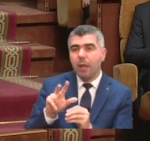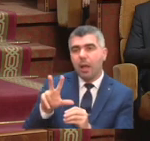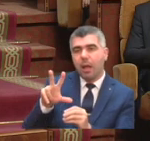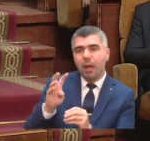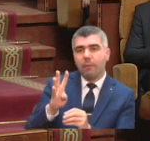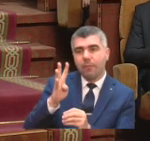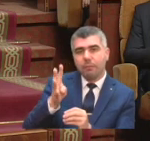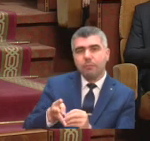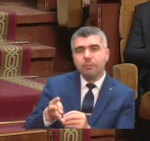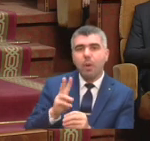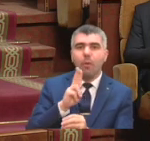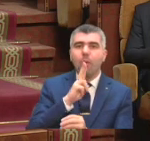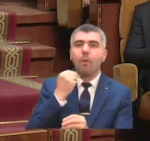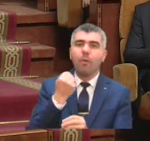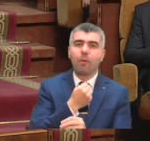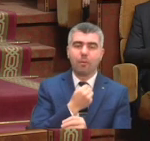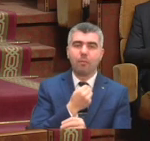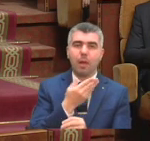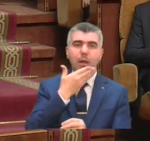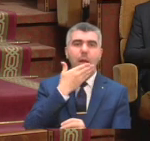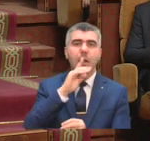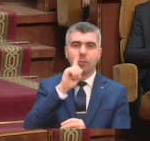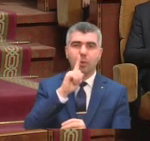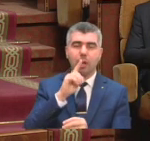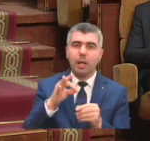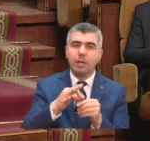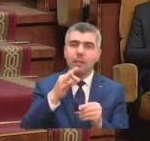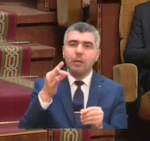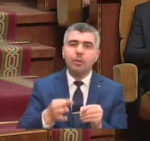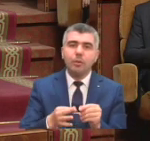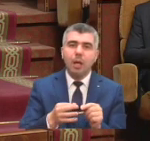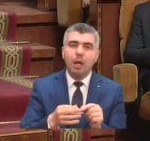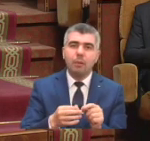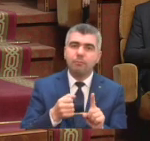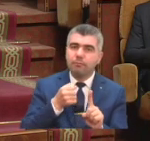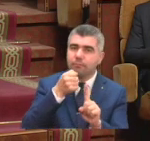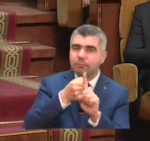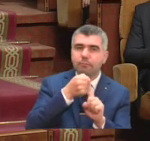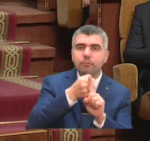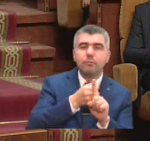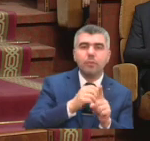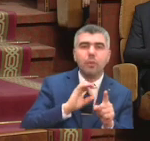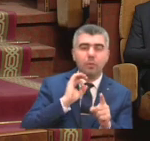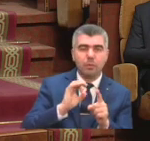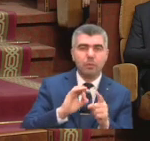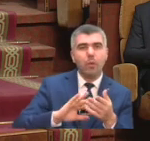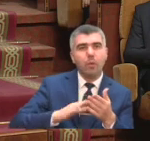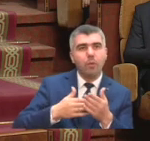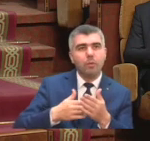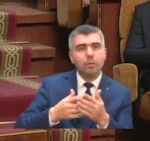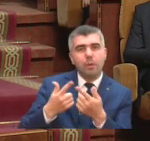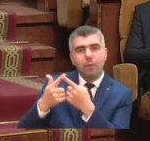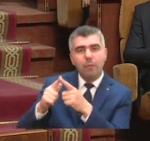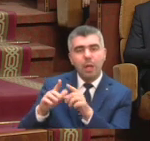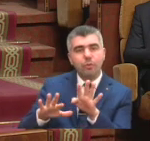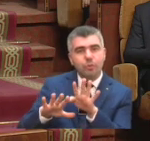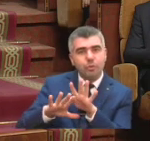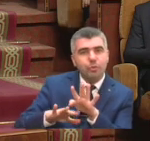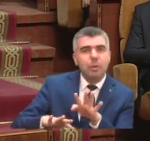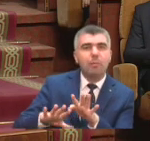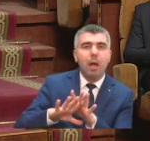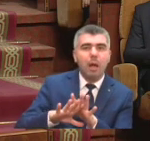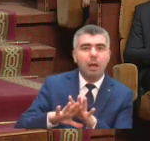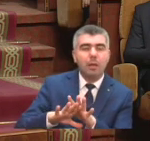هذه الحكومة اللي الحمد لله النتائج والثمار ديال المجهود اللي تقامت به في القطاعات الاجتماعية،